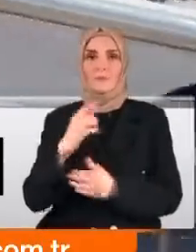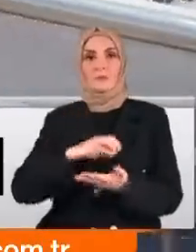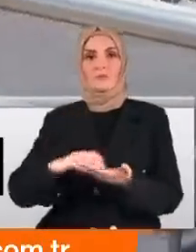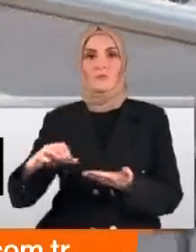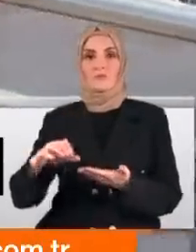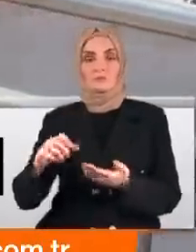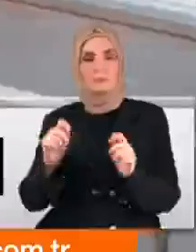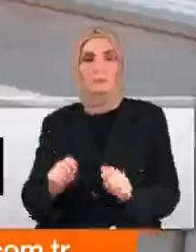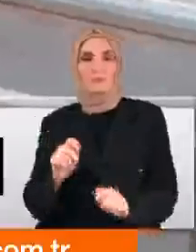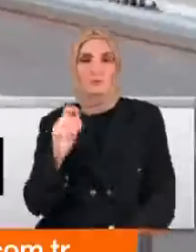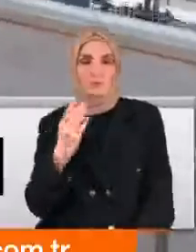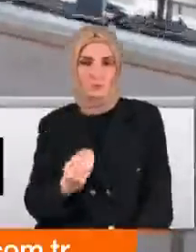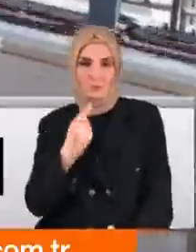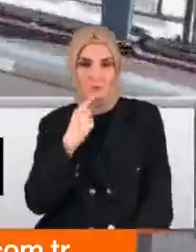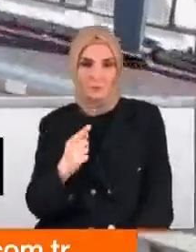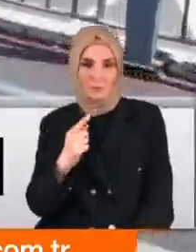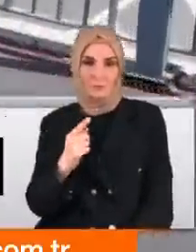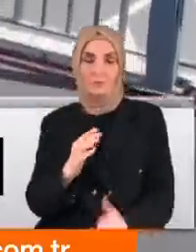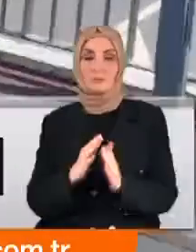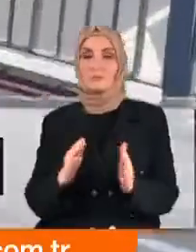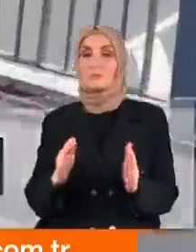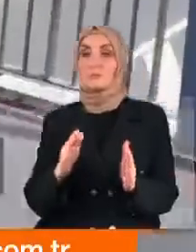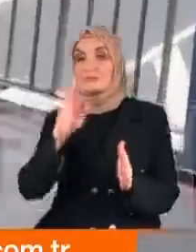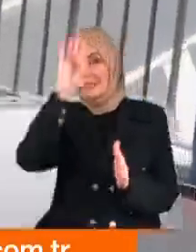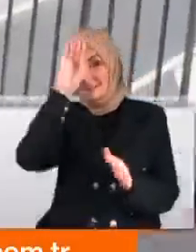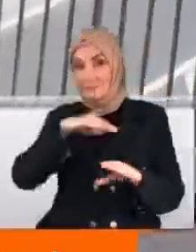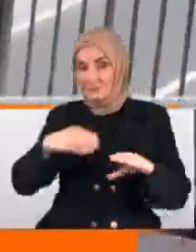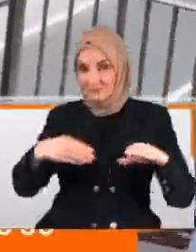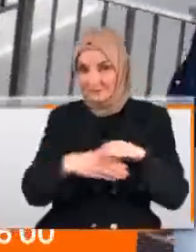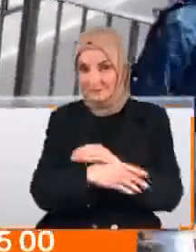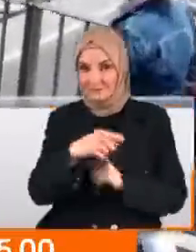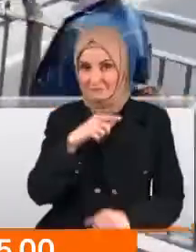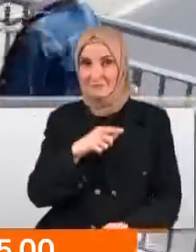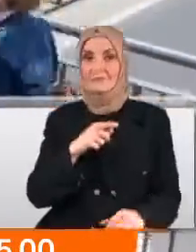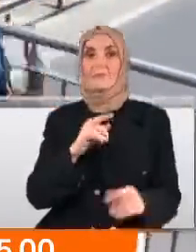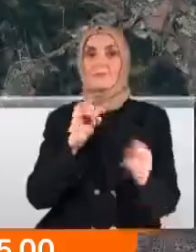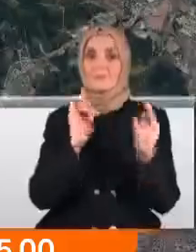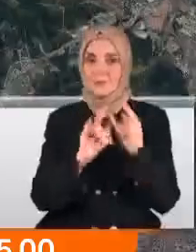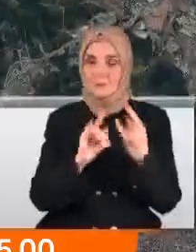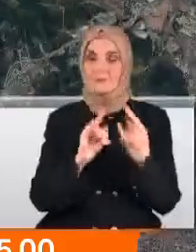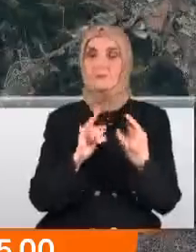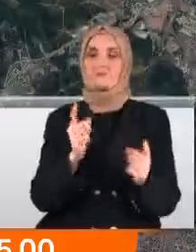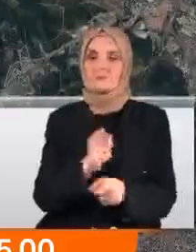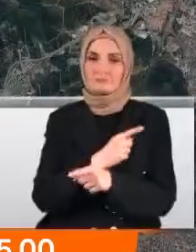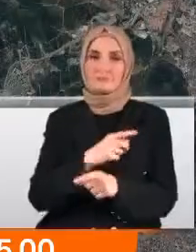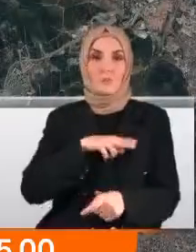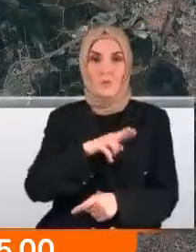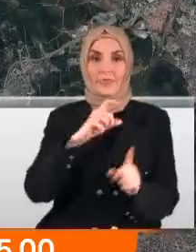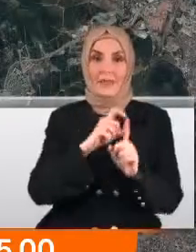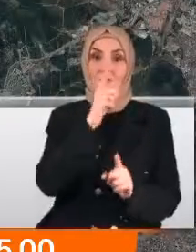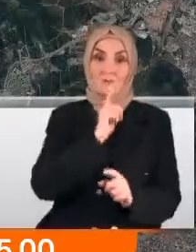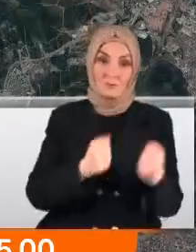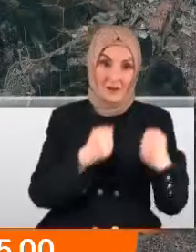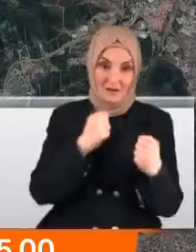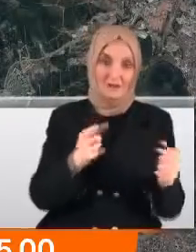İstanbul Tüneli metro, metrobüs ve D100 karayolunu kullanan sürücülere alternatif olacak. Hat uzunluğu 28 kilometre,